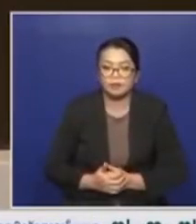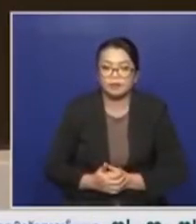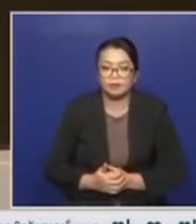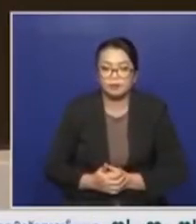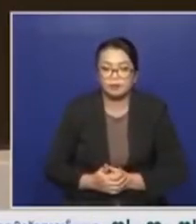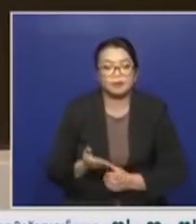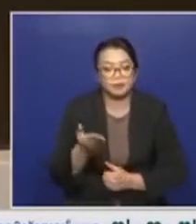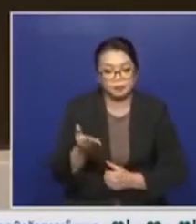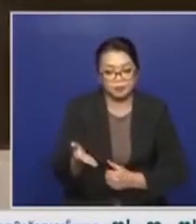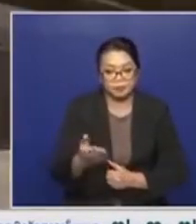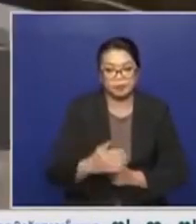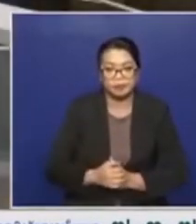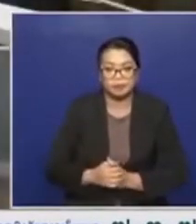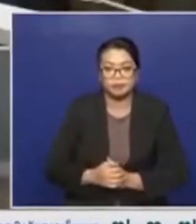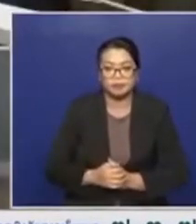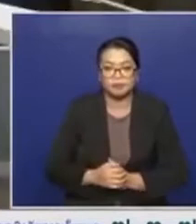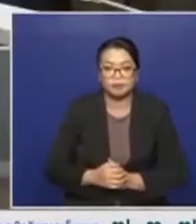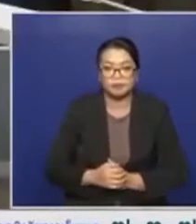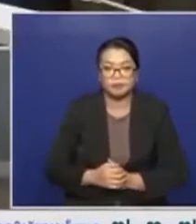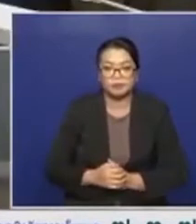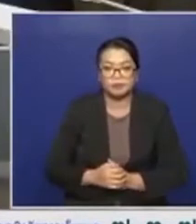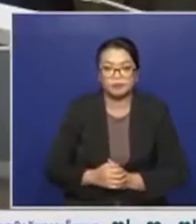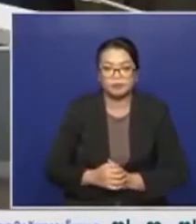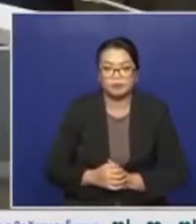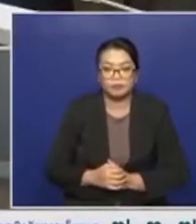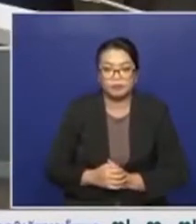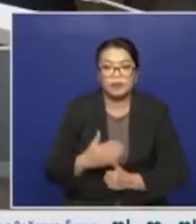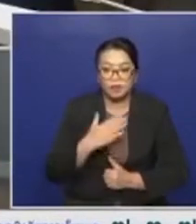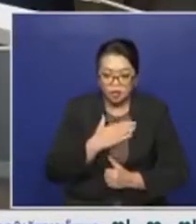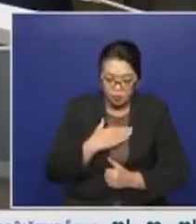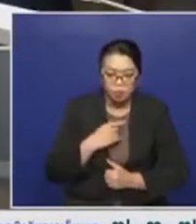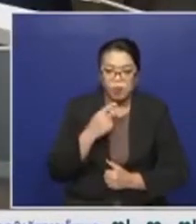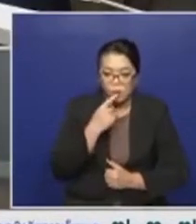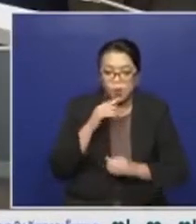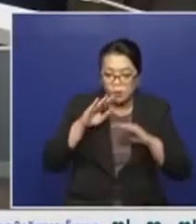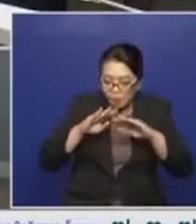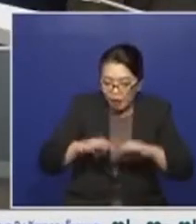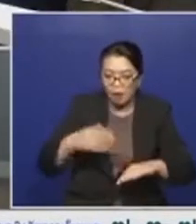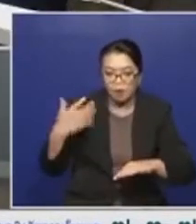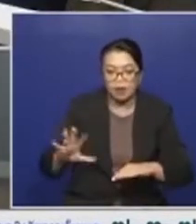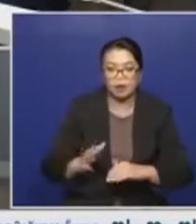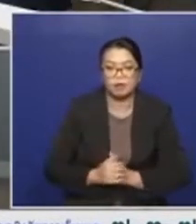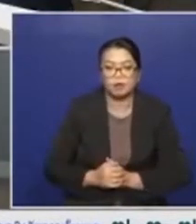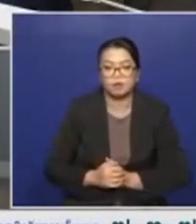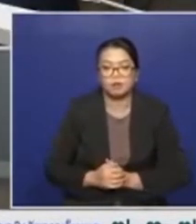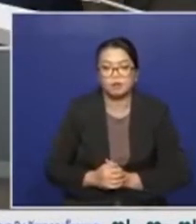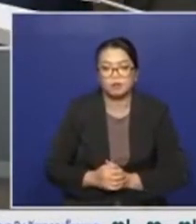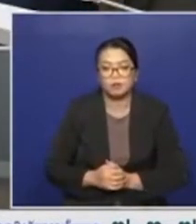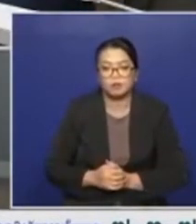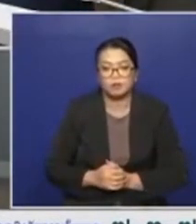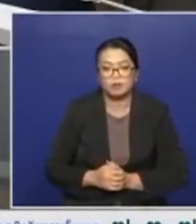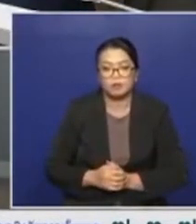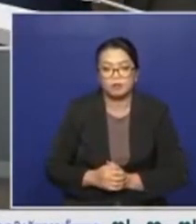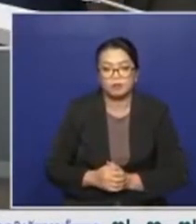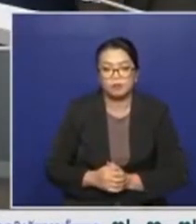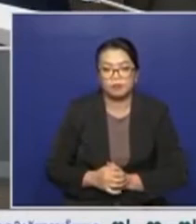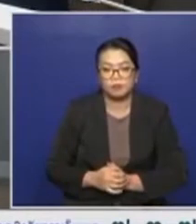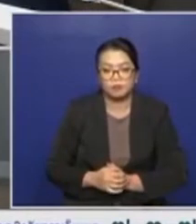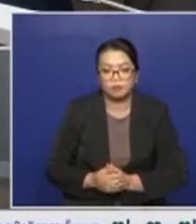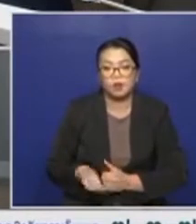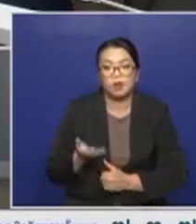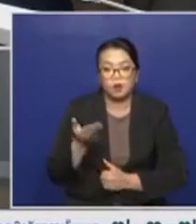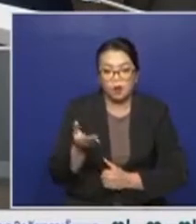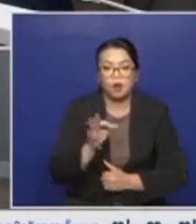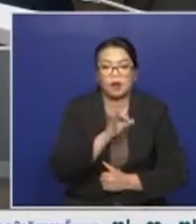ลงมาบ้างแล้วนะครับก็กลับนี่ผมคนไทยยังไม่จะคอยยังไงนะฮะคือทางกำลังพูดที่จะขอให้สมาชิก